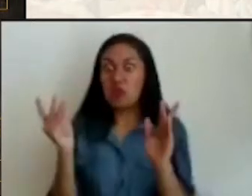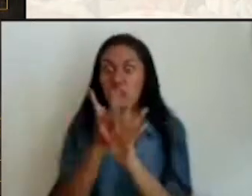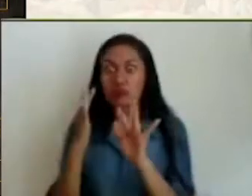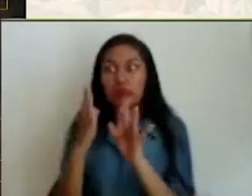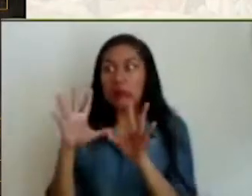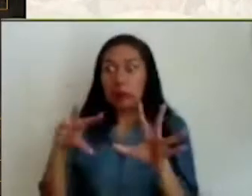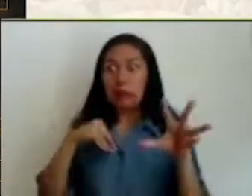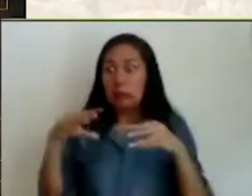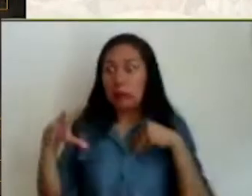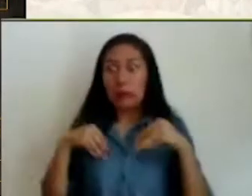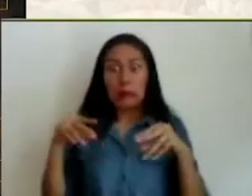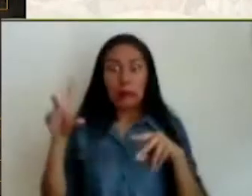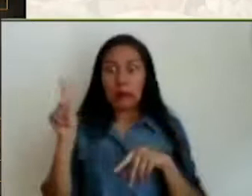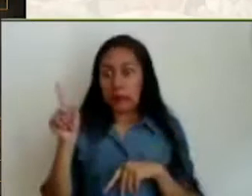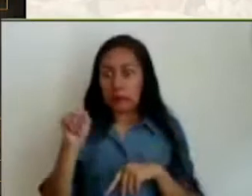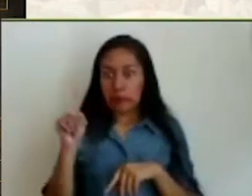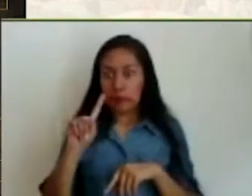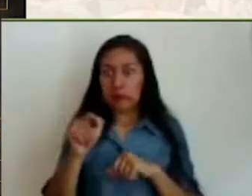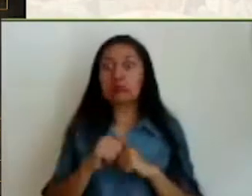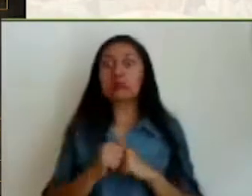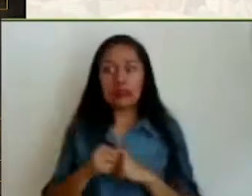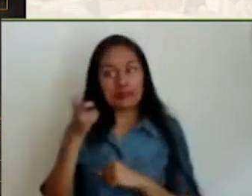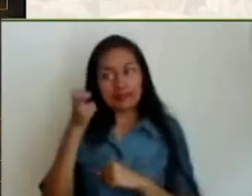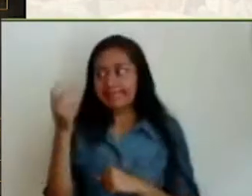Estas son medidas novedosas y eficientes.